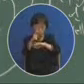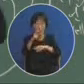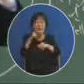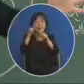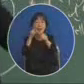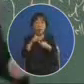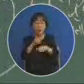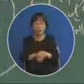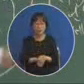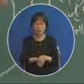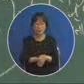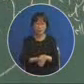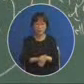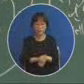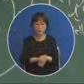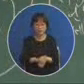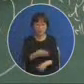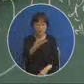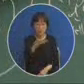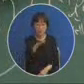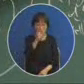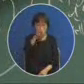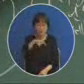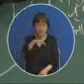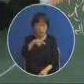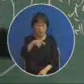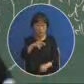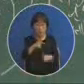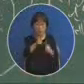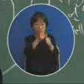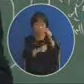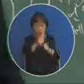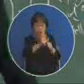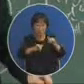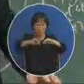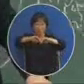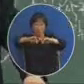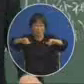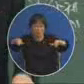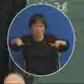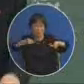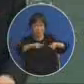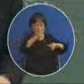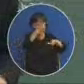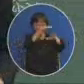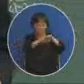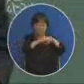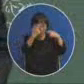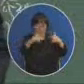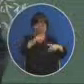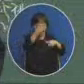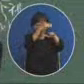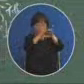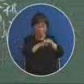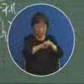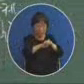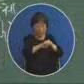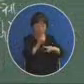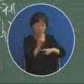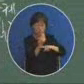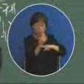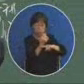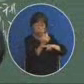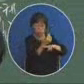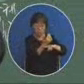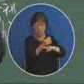따로 세워서 일시키지 말고 불 끄지 마라. Raise up the Levite tribe separately. Don't give them separate duties or assign them different work to do so that they can